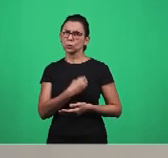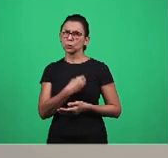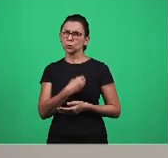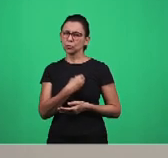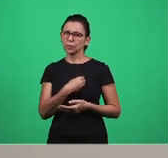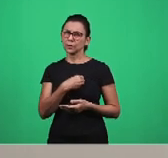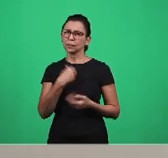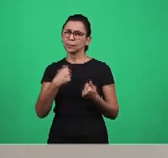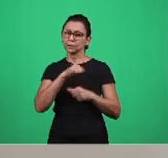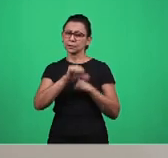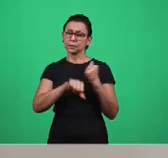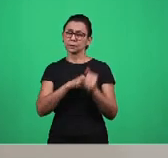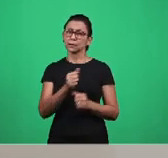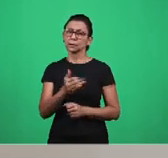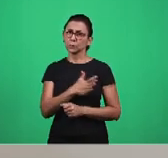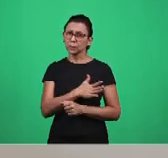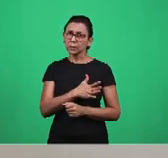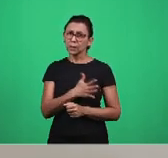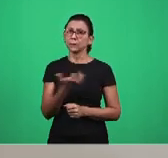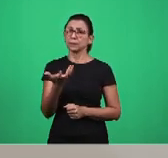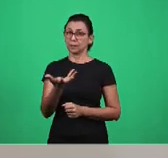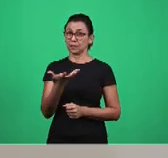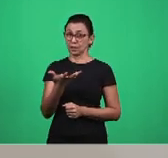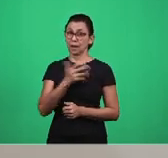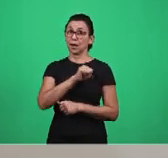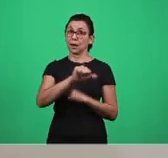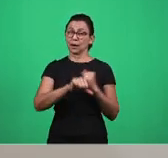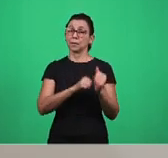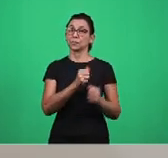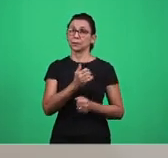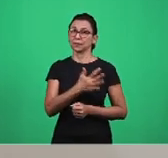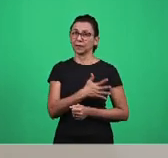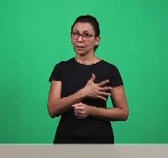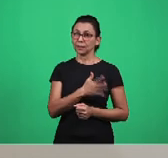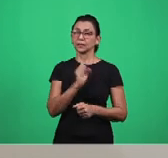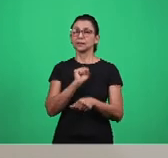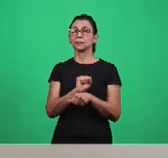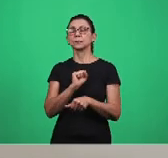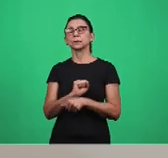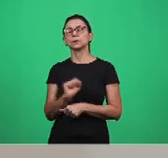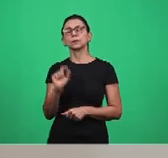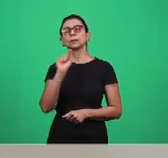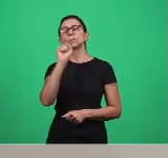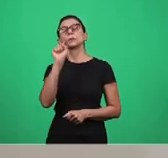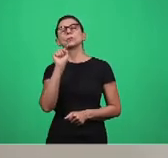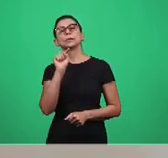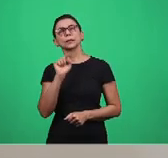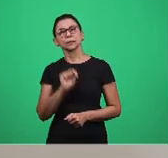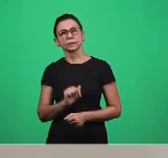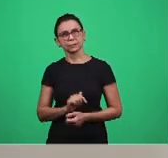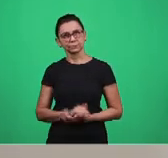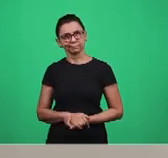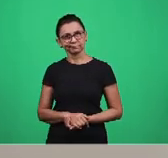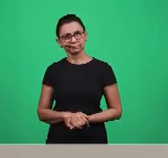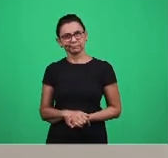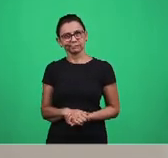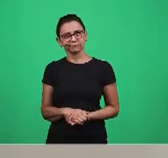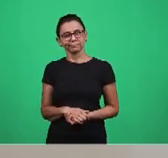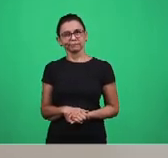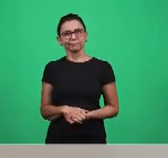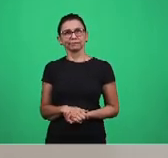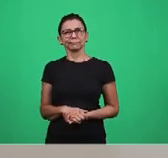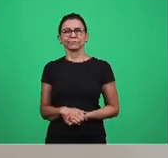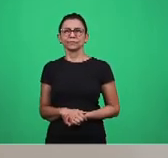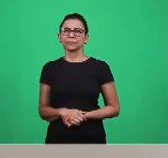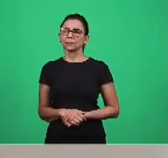quoi? Tu attends quoi? J'irai. Très bien. Je vais m'arrêter ici. Je passe la parole au pasteur